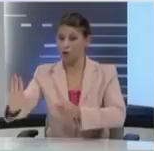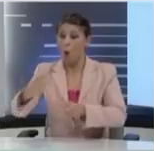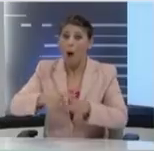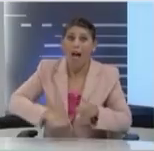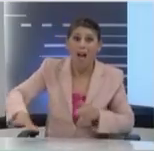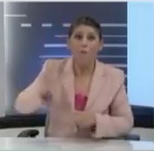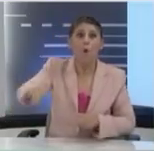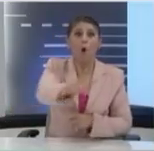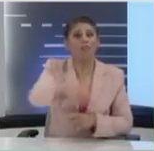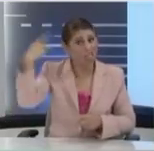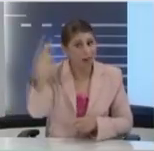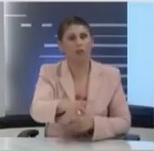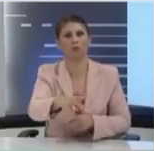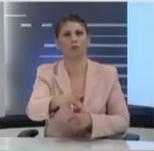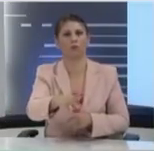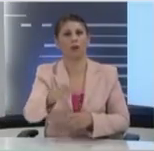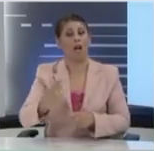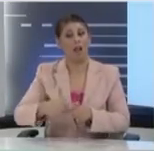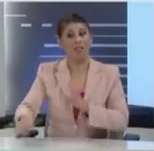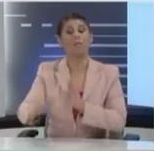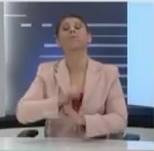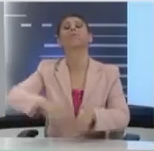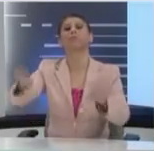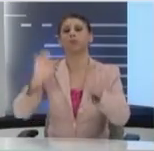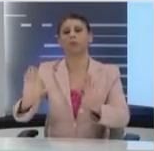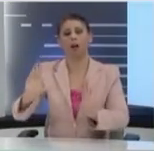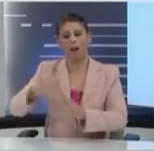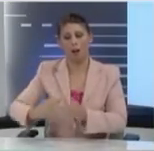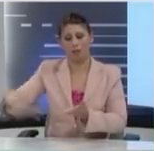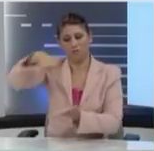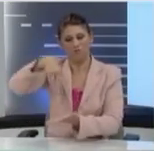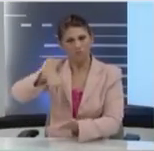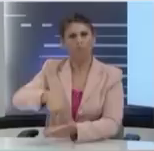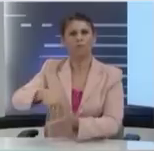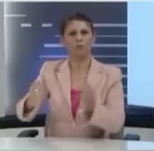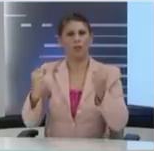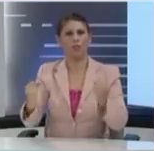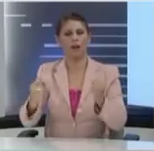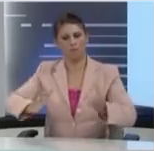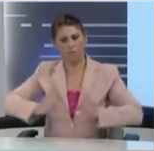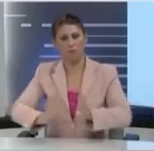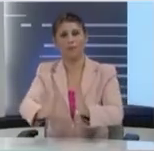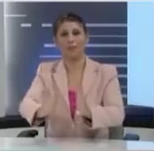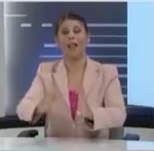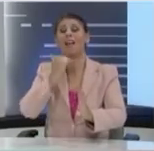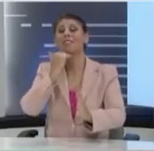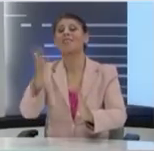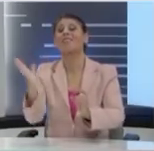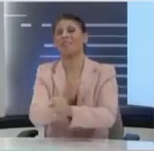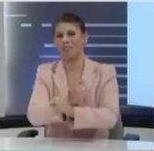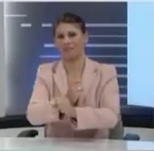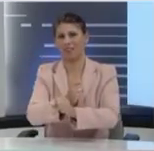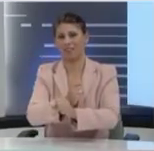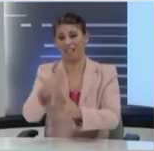δεν θα γυρίσει πίσω. Η Ελλάδα στάθηκε στα πόδια της και φεύγει προς τα μπρος. Δεν θα καταφέρετε να ξαναγυρίσετε τους Έλληνες